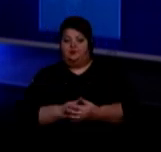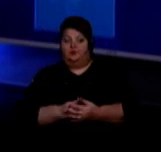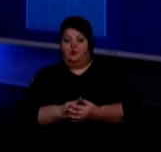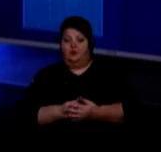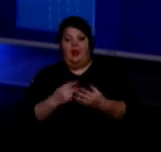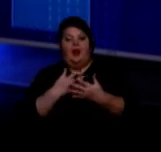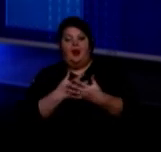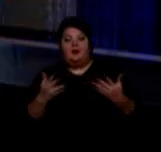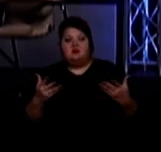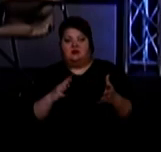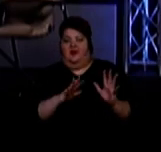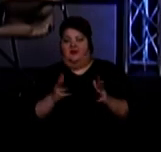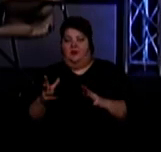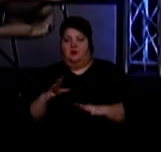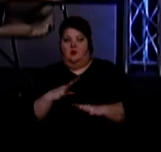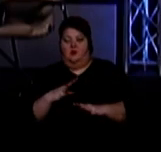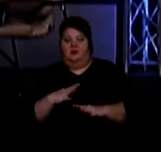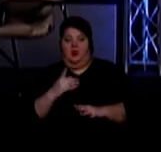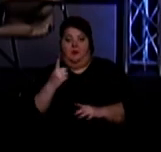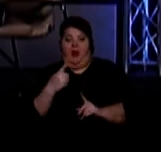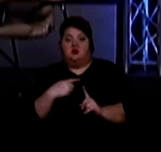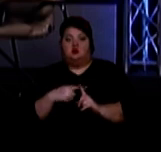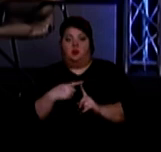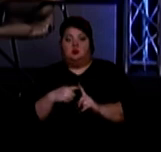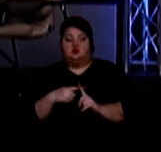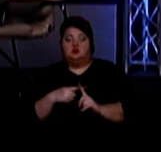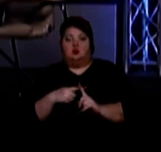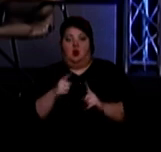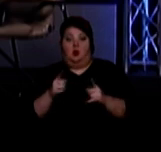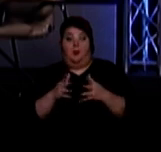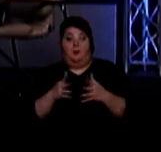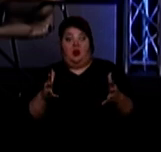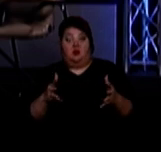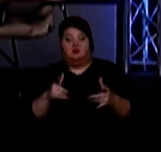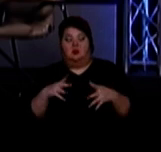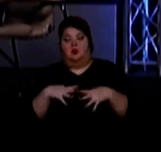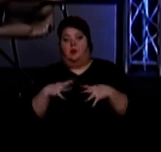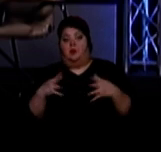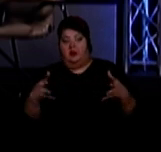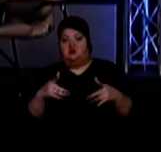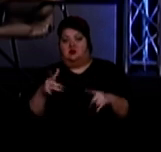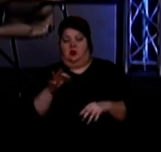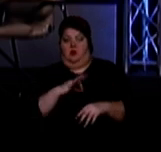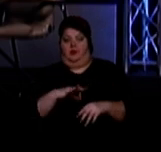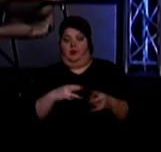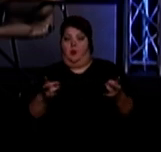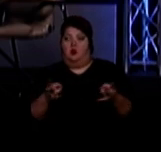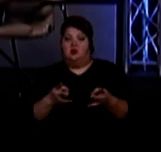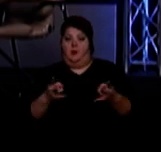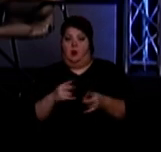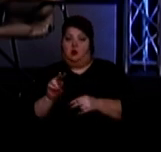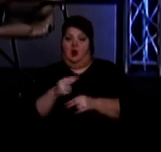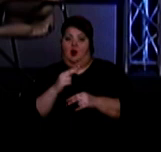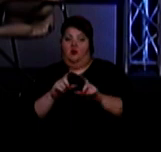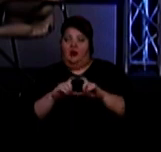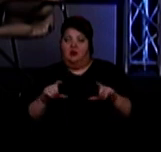Різні випадки бувають. Першої плюс її більше, але буває більше і потребують лікувальні